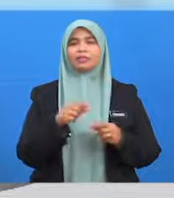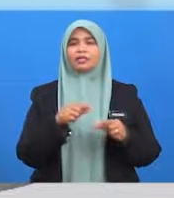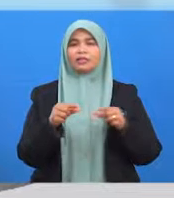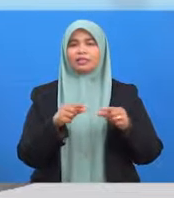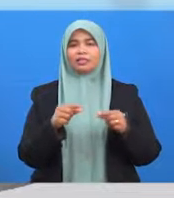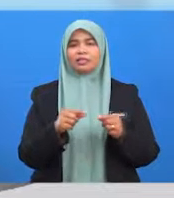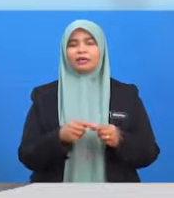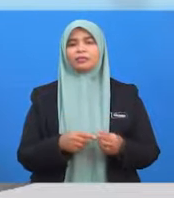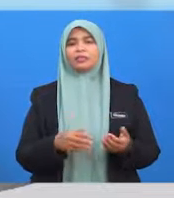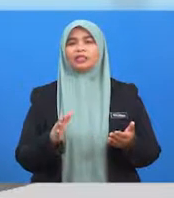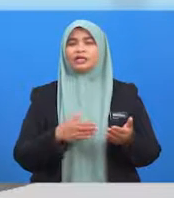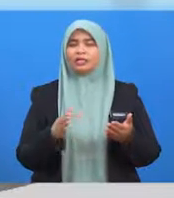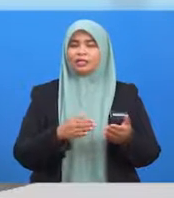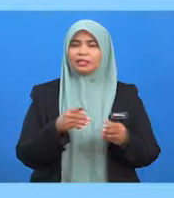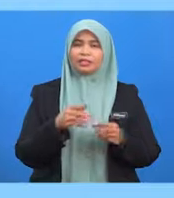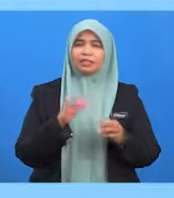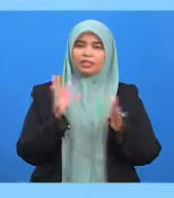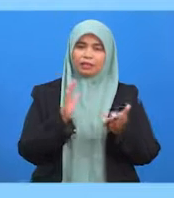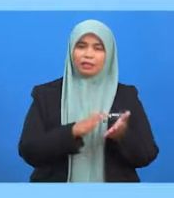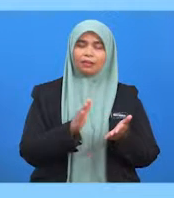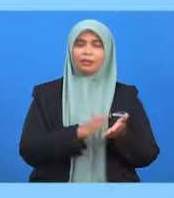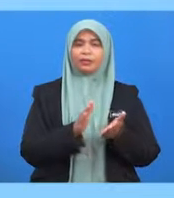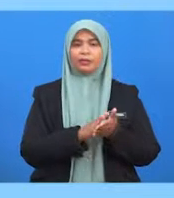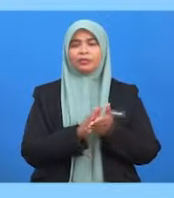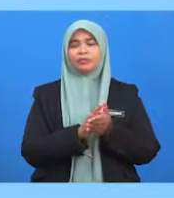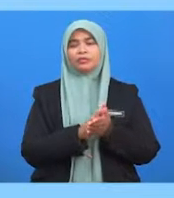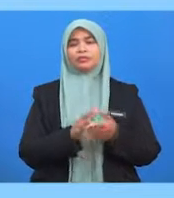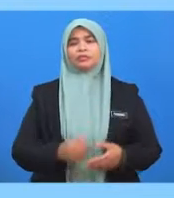bergetar apabila ditepuk.